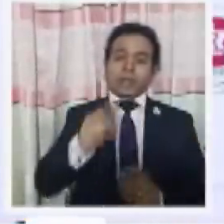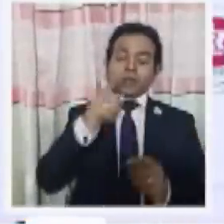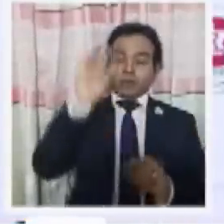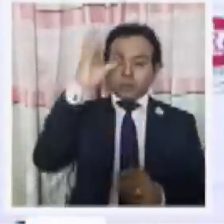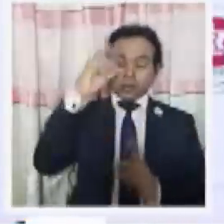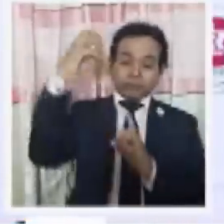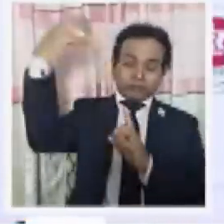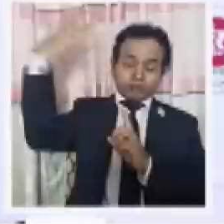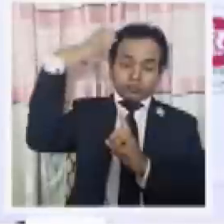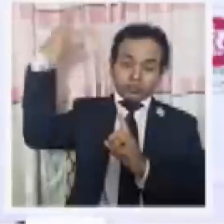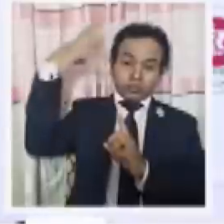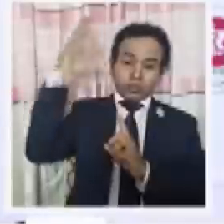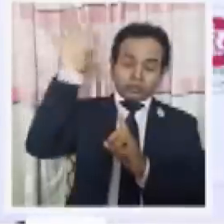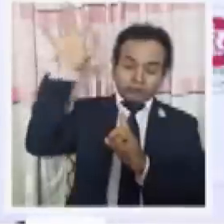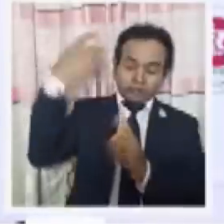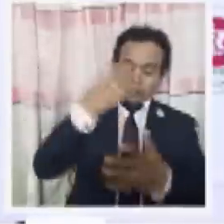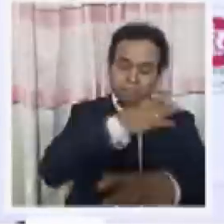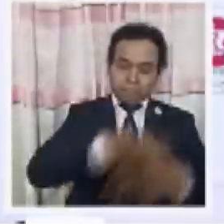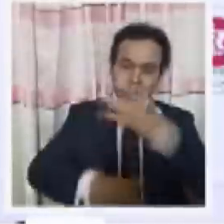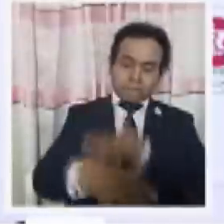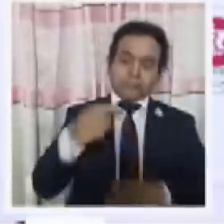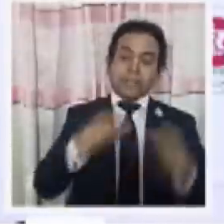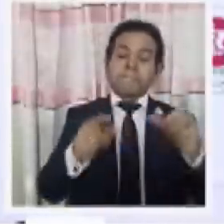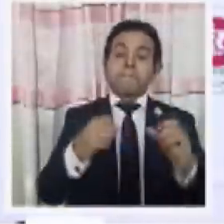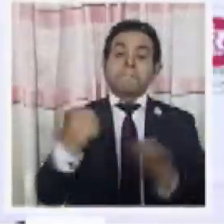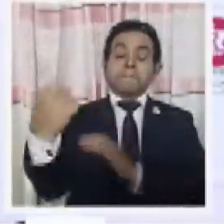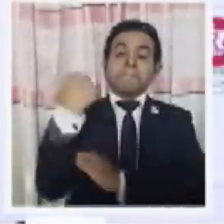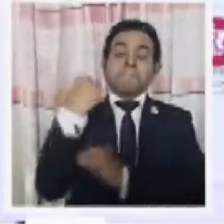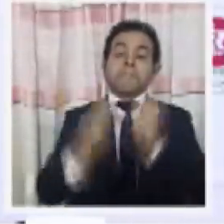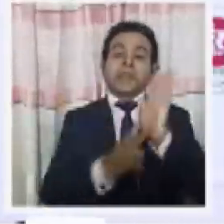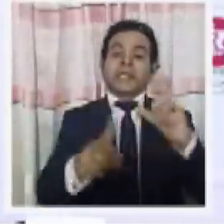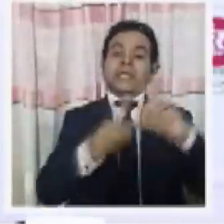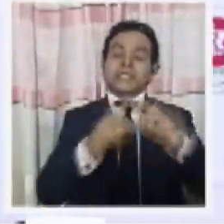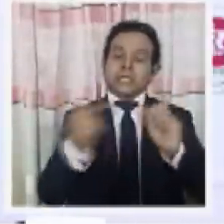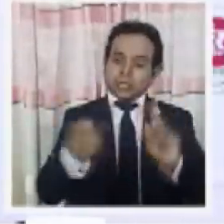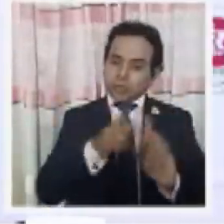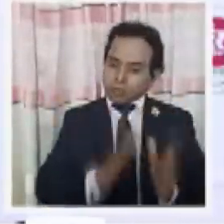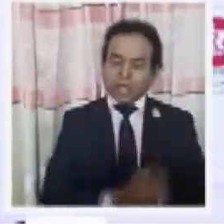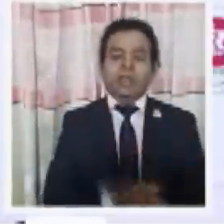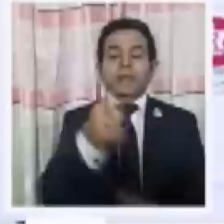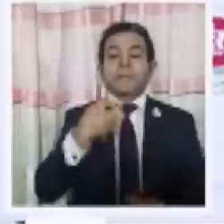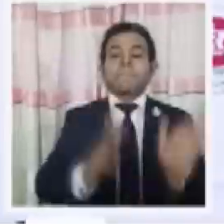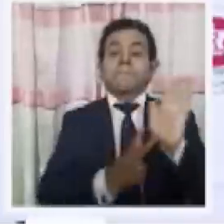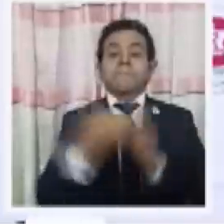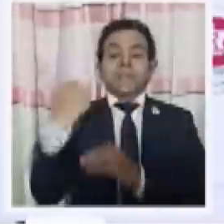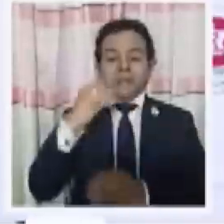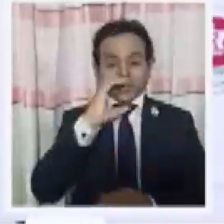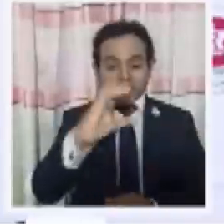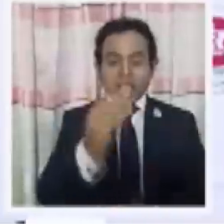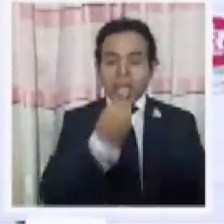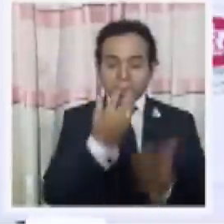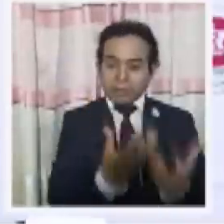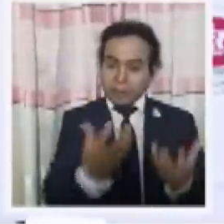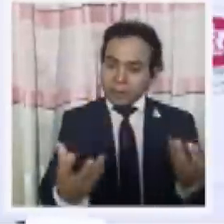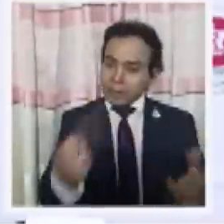আপনাকে অবশ্যই নিয়মিতভাবে ব্যায়াম করতে হবে, হাঁটাচলা করতে হবে, সূর্যালোকের স্পর্শে আসতে হবে এবং স্বাস্থ্যকর খাবার